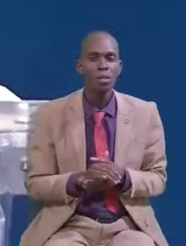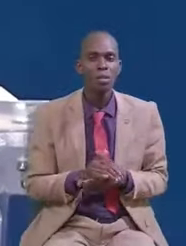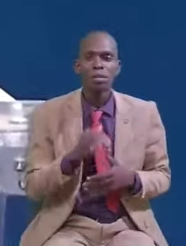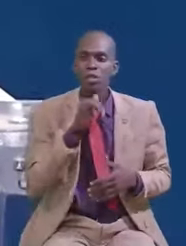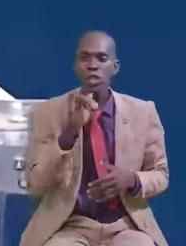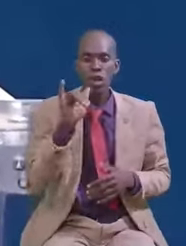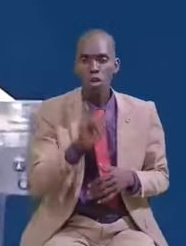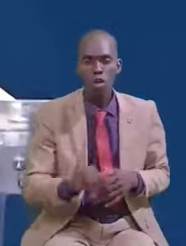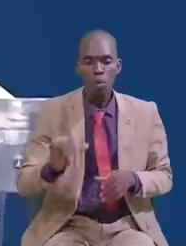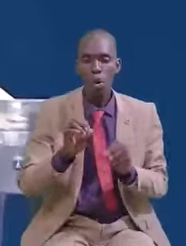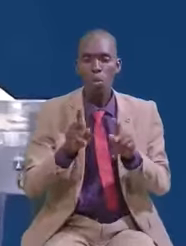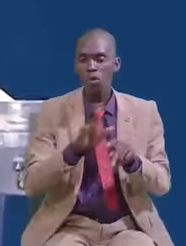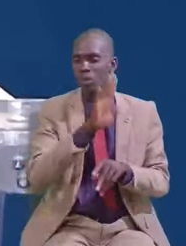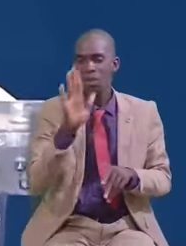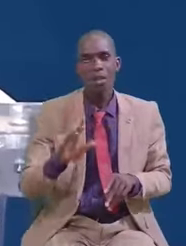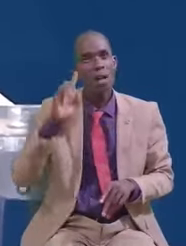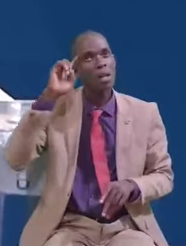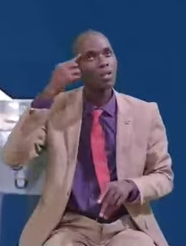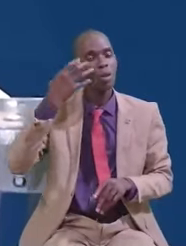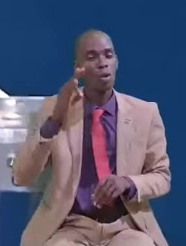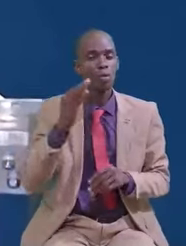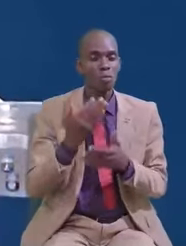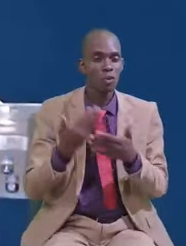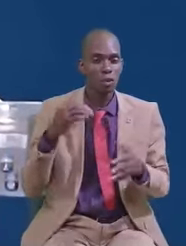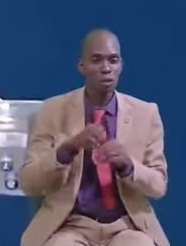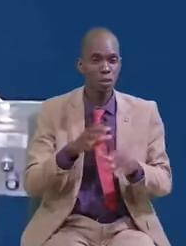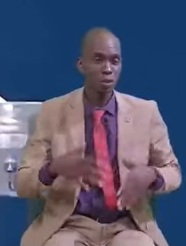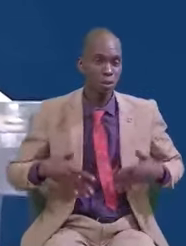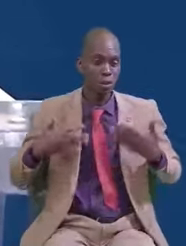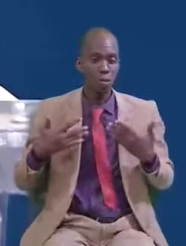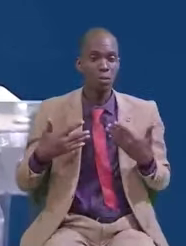Le privilège hors du commun que vous n'avez jamais eu dans la vie.